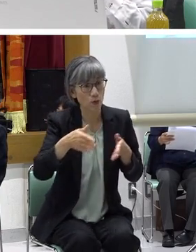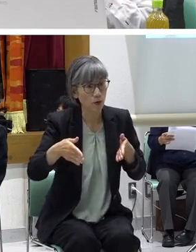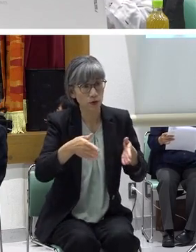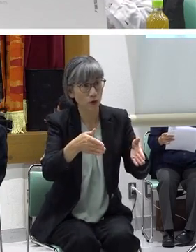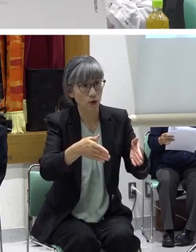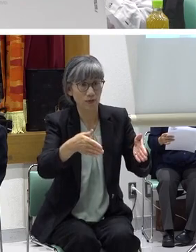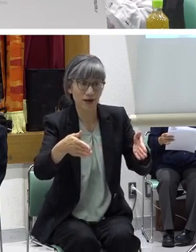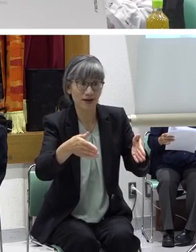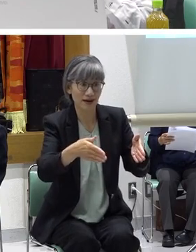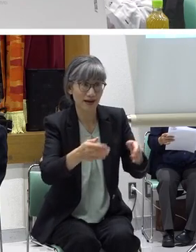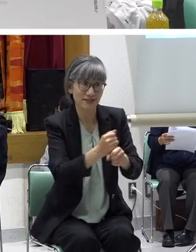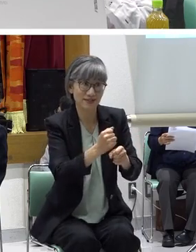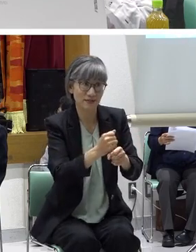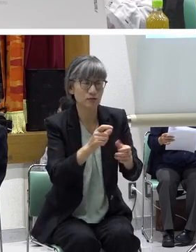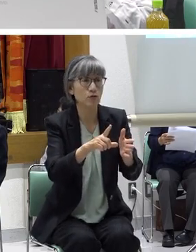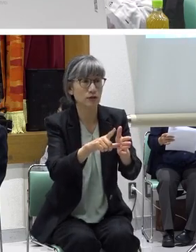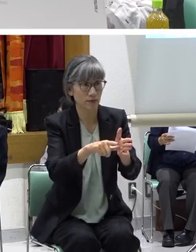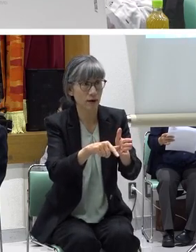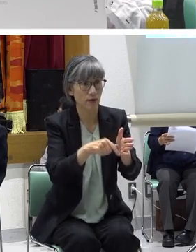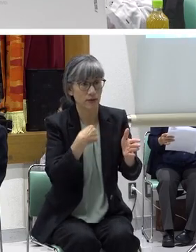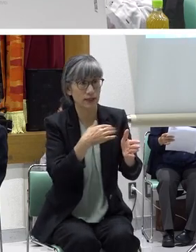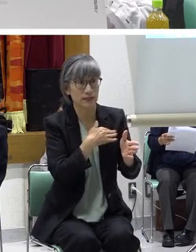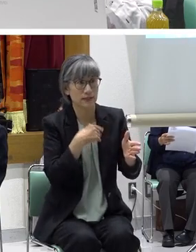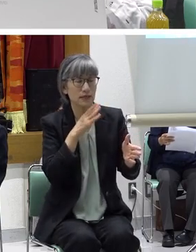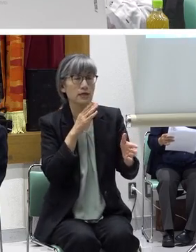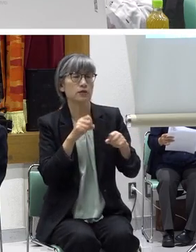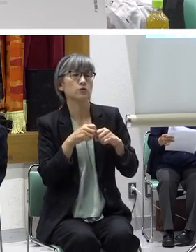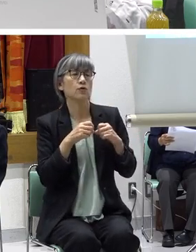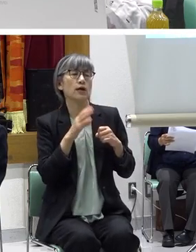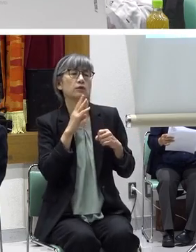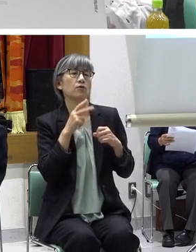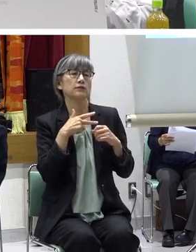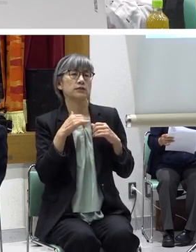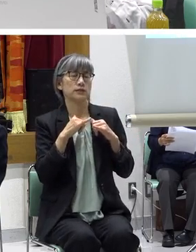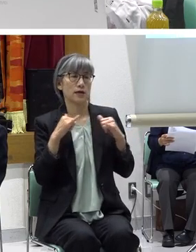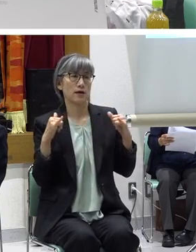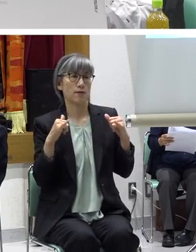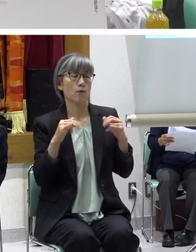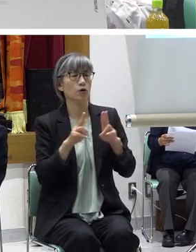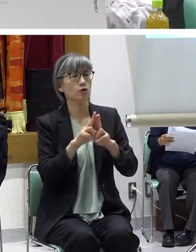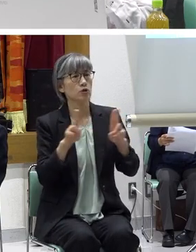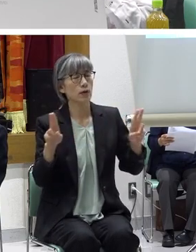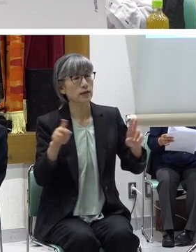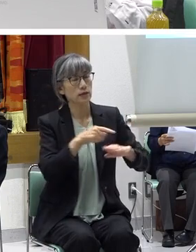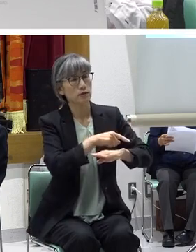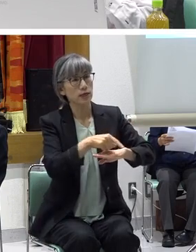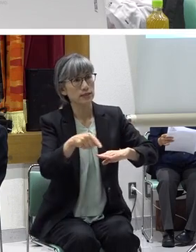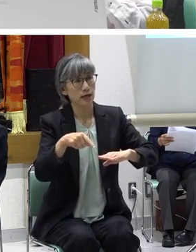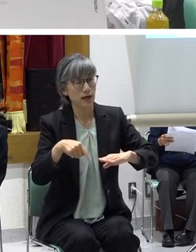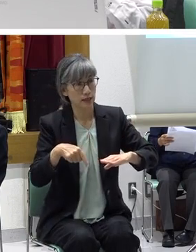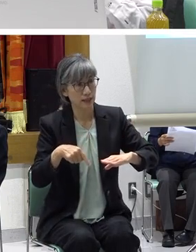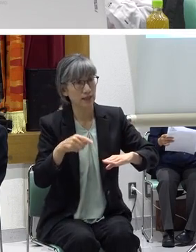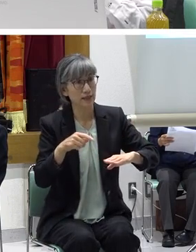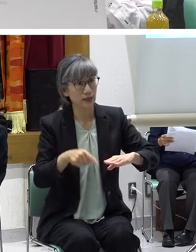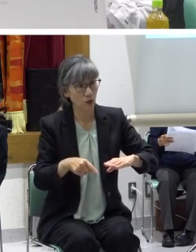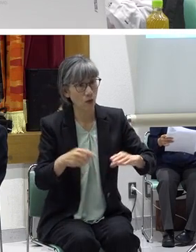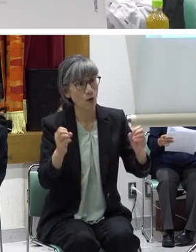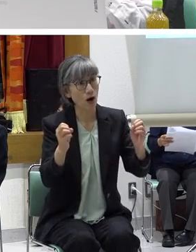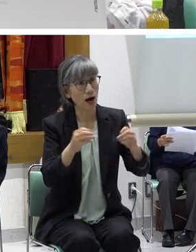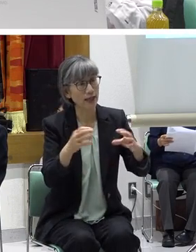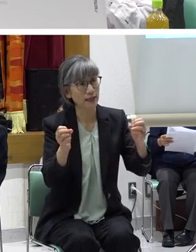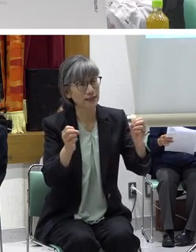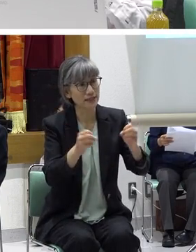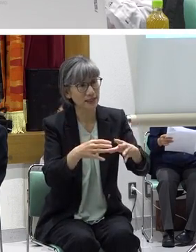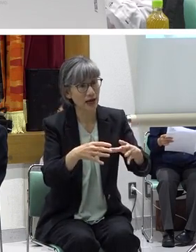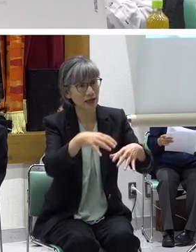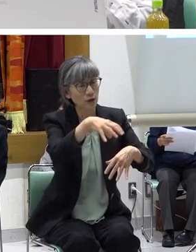は私たち障害当事者もユニバーサルデザインのまちづくりの話し合いの場に積極